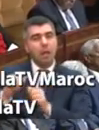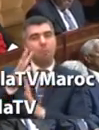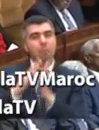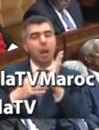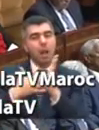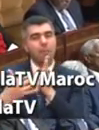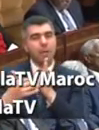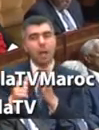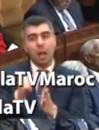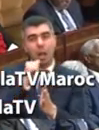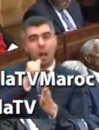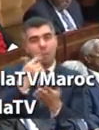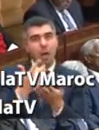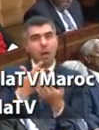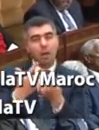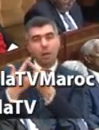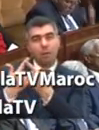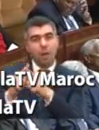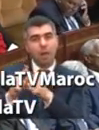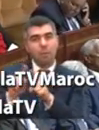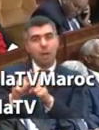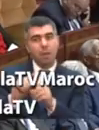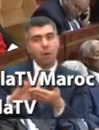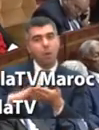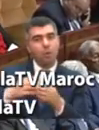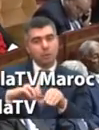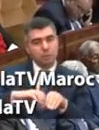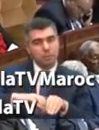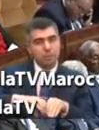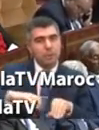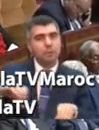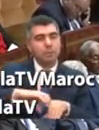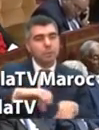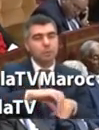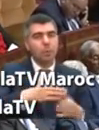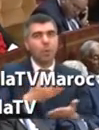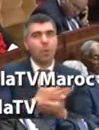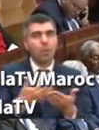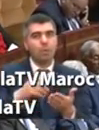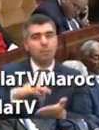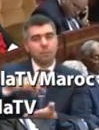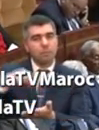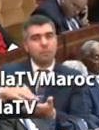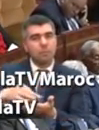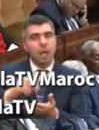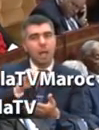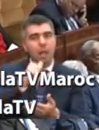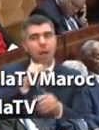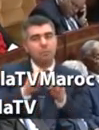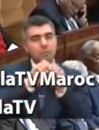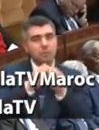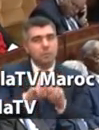من الشمال للجنوب من حوض اللوكوس لسد المسيره باش تعزز المنطقه السقويه بالاقليم باش